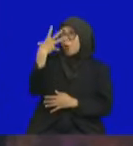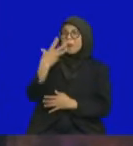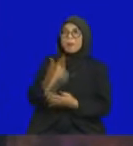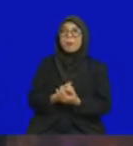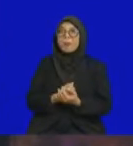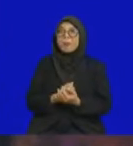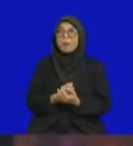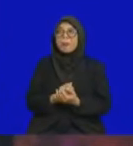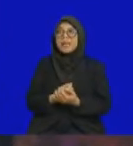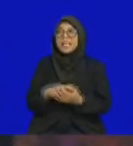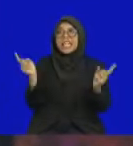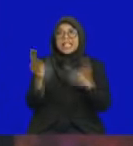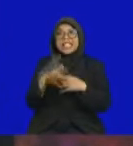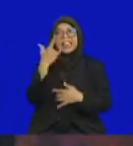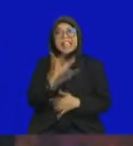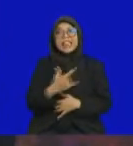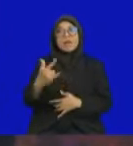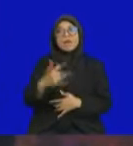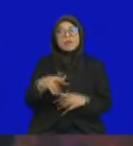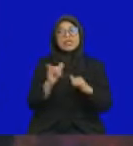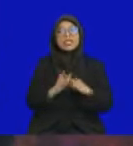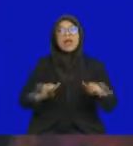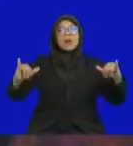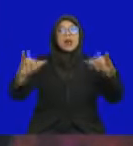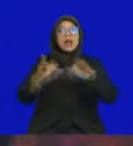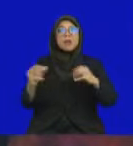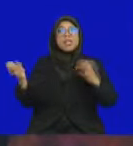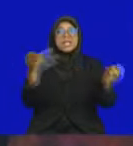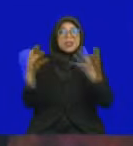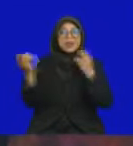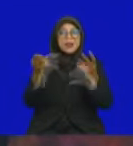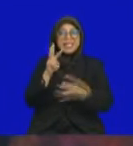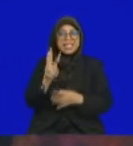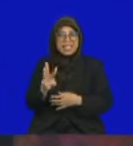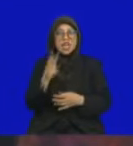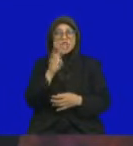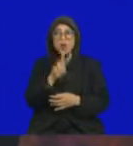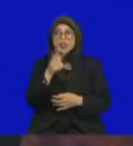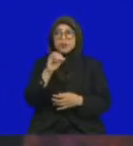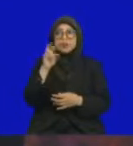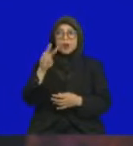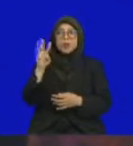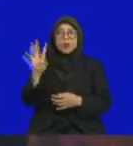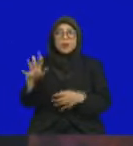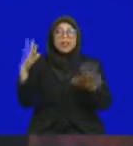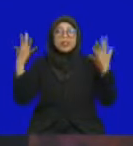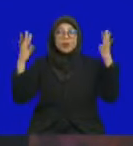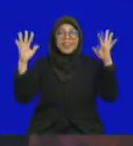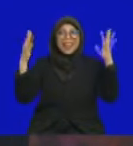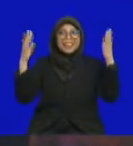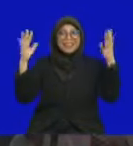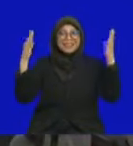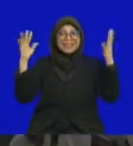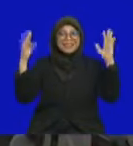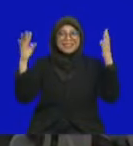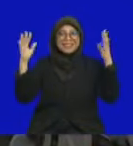merespon tetap bersama kami di debat publik Ketiga Pilgup Jatim 2024 tepuk tangan hadirin sekalian